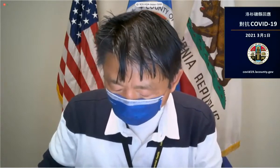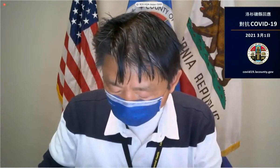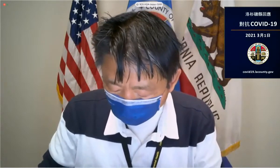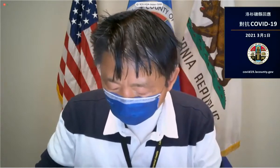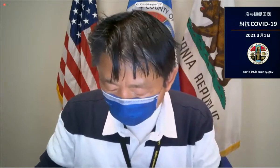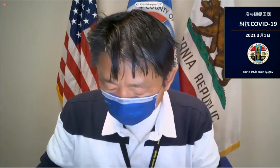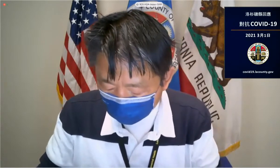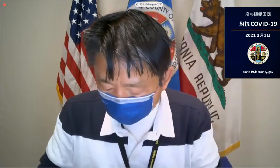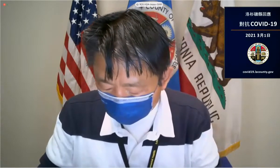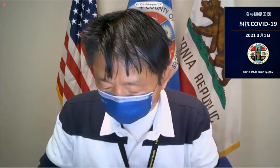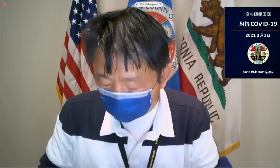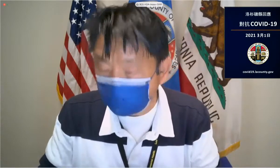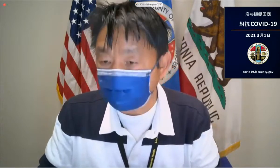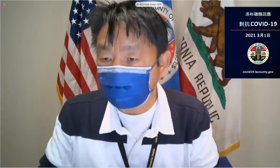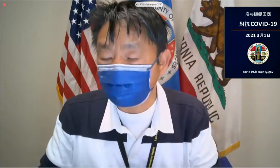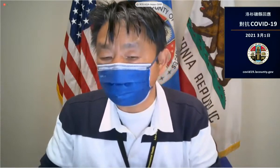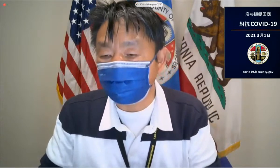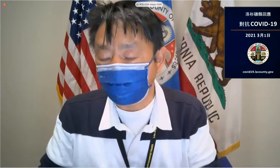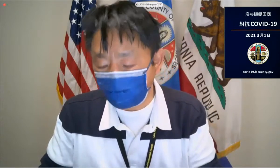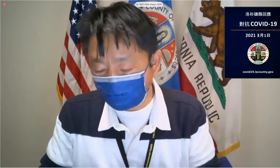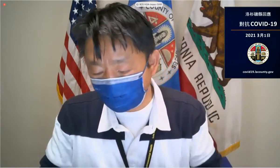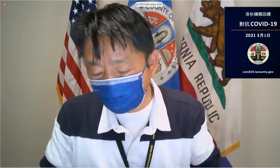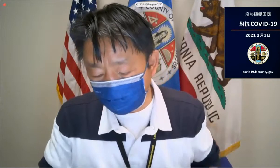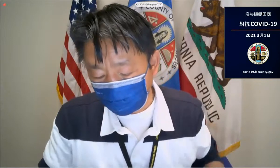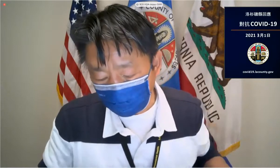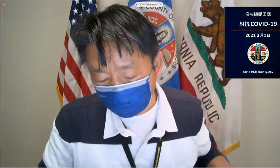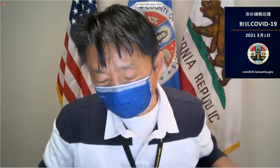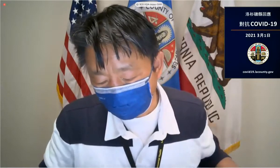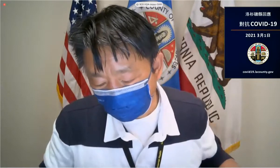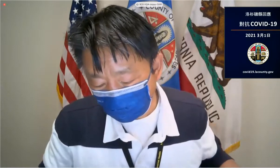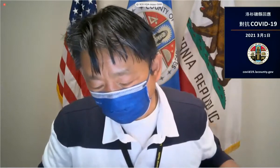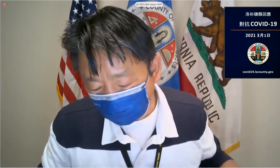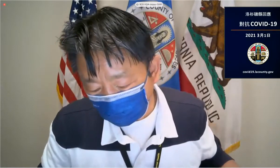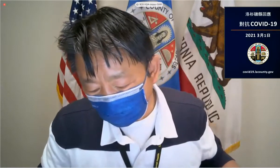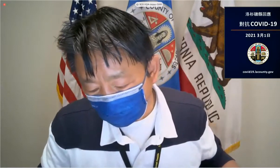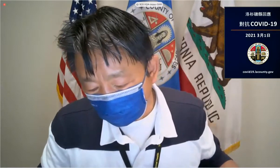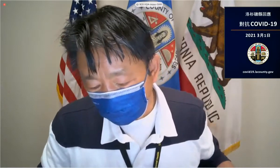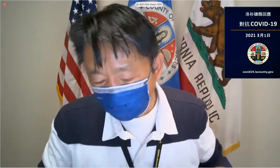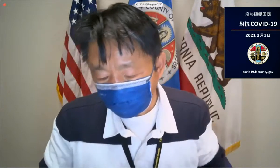个年长者居住点提供移动服务。